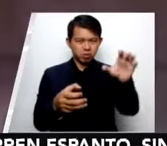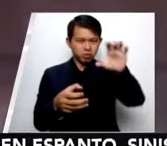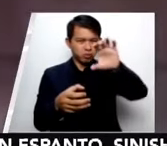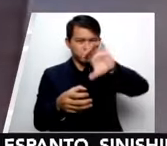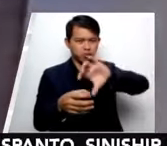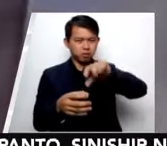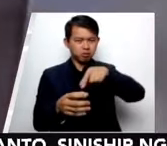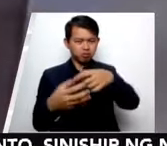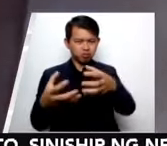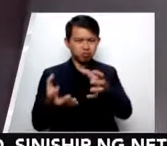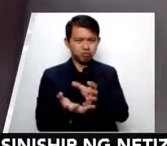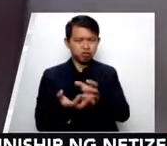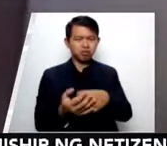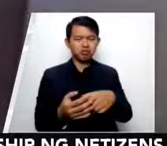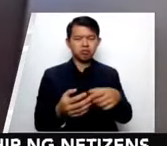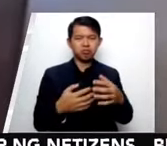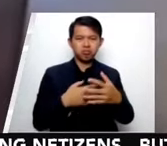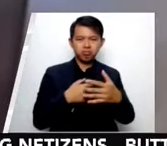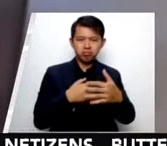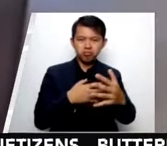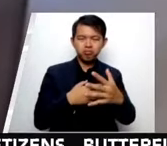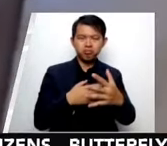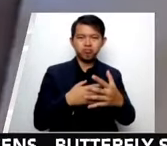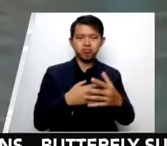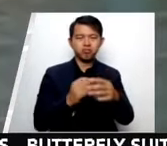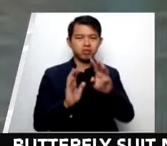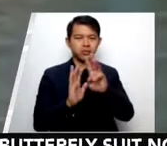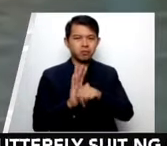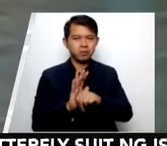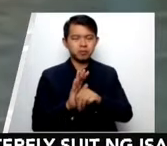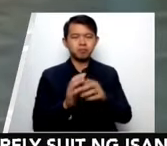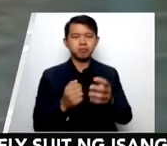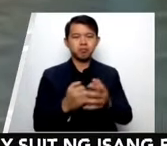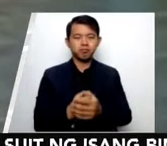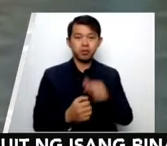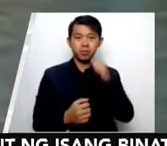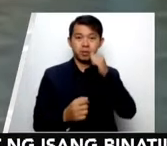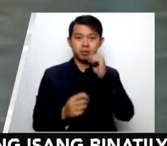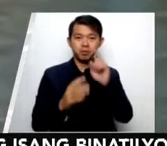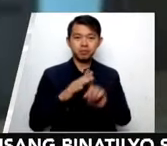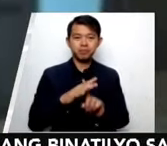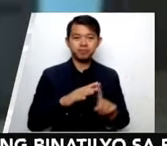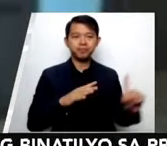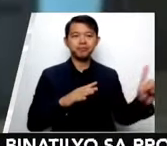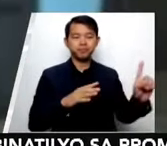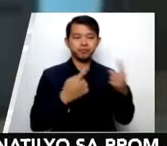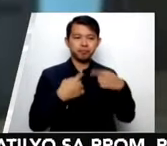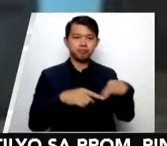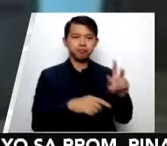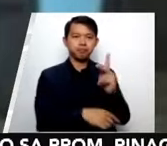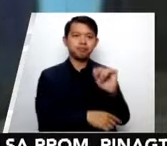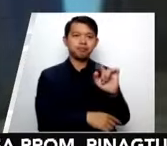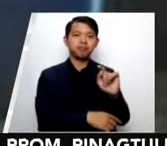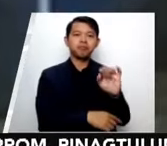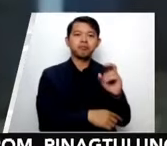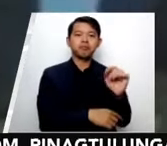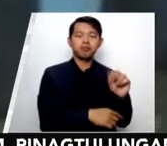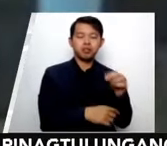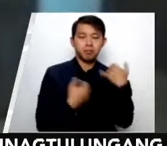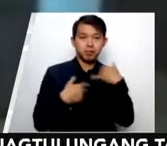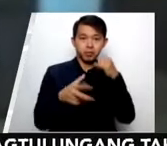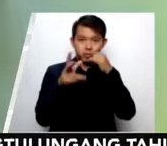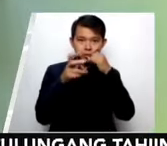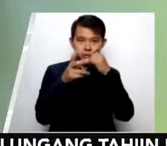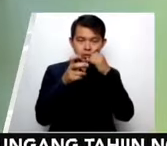ilang minuto lumabas ang babae at dumiretso sa kusina sa hiwalay nakuha ng CCTV makikita ang